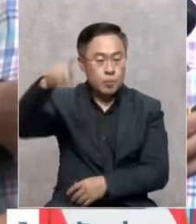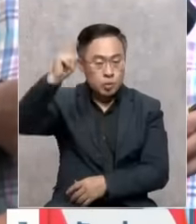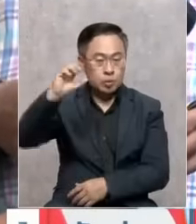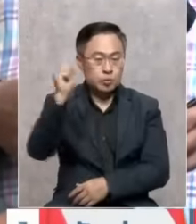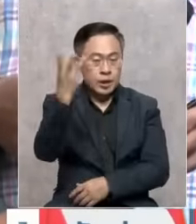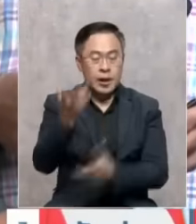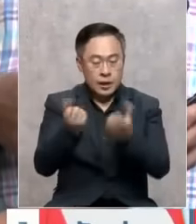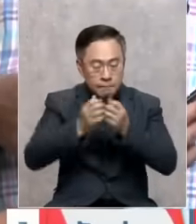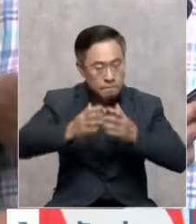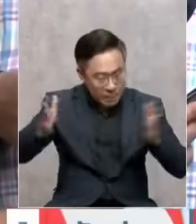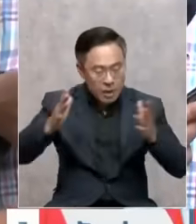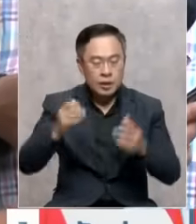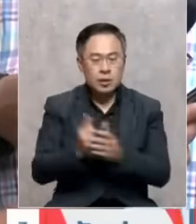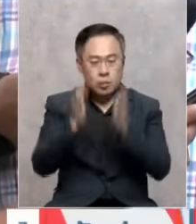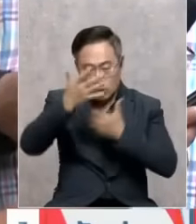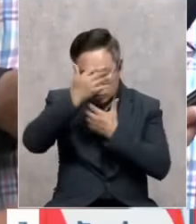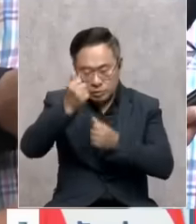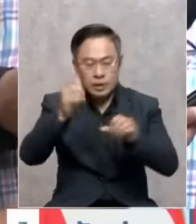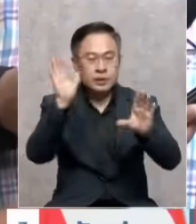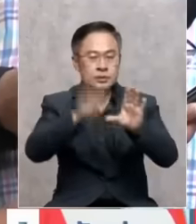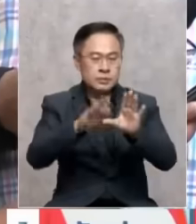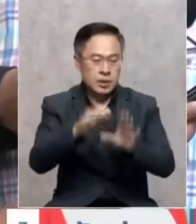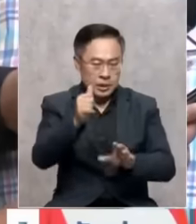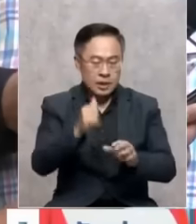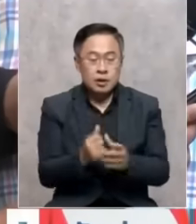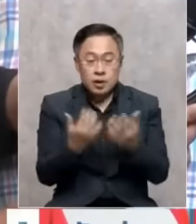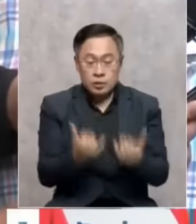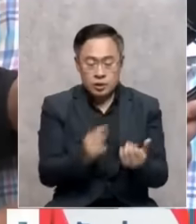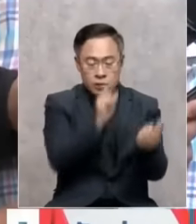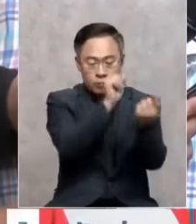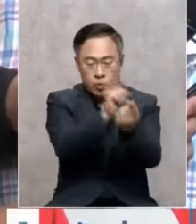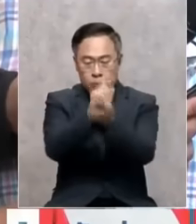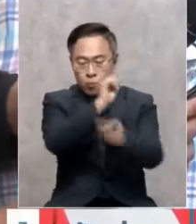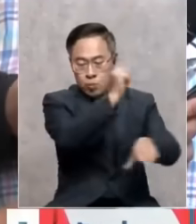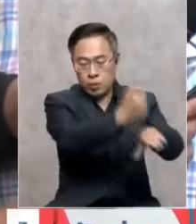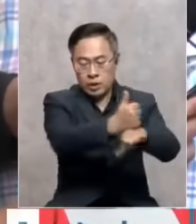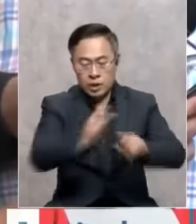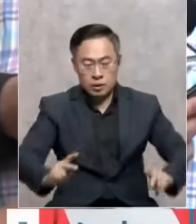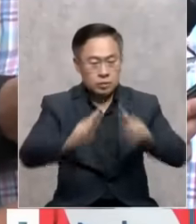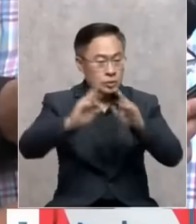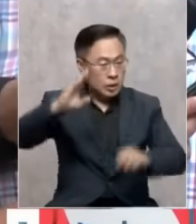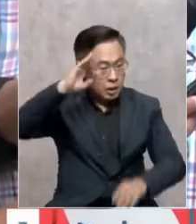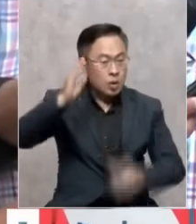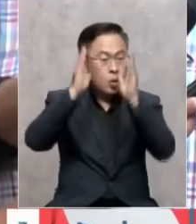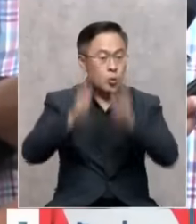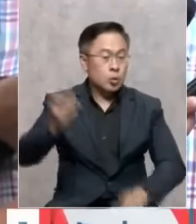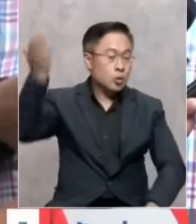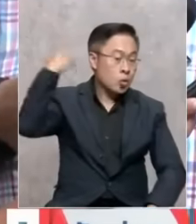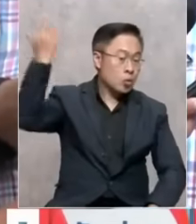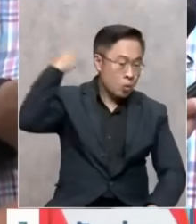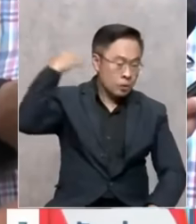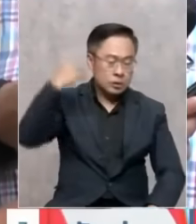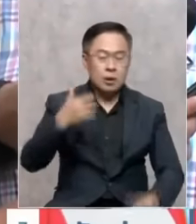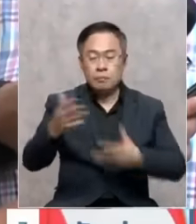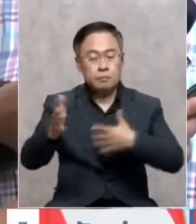พบผู้บัญชาการเหล่าทัพพบ อดีตรัฐมนตรีกลาโหม ค ุณสุทินบอกไม่หมดแค่นี้นะเดี๋ยวจะไปเจออดีตผู้บัญชาการท